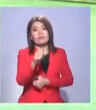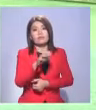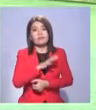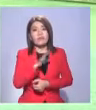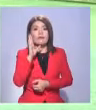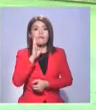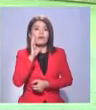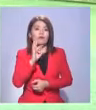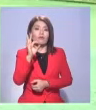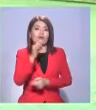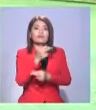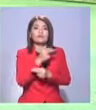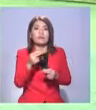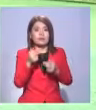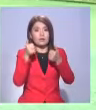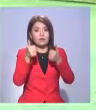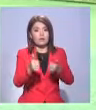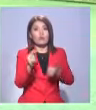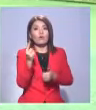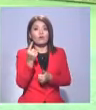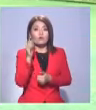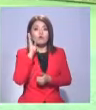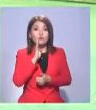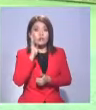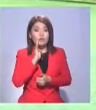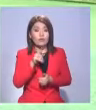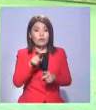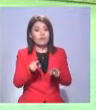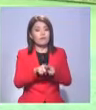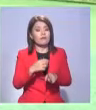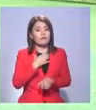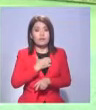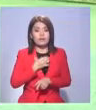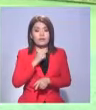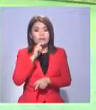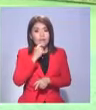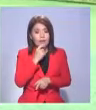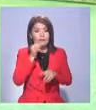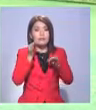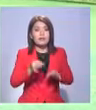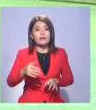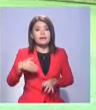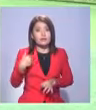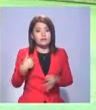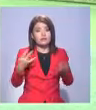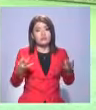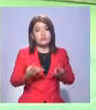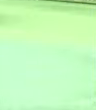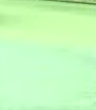су туралы әңгіменің қозғалғаны дұрыс болды. Өйткені су тіршілік нәрі. Оны үнемдеп тиімді пайдалануды үйрену